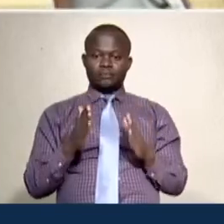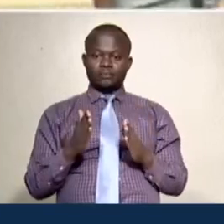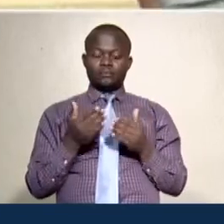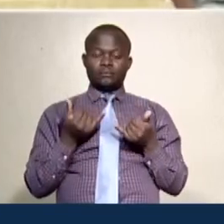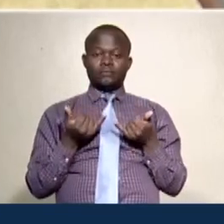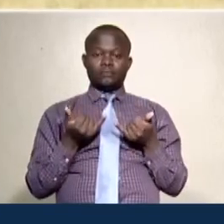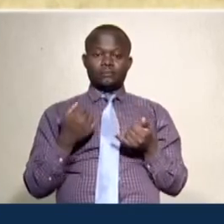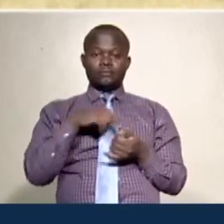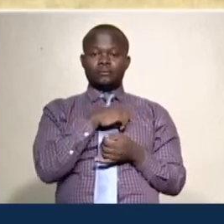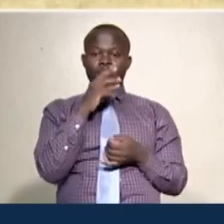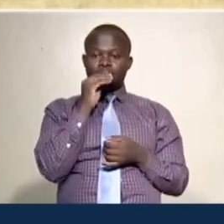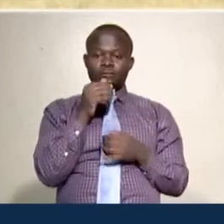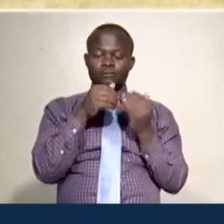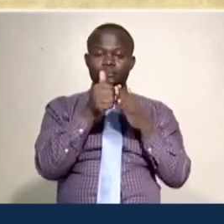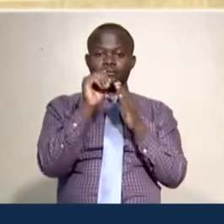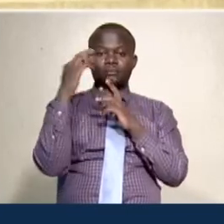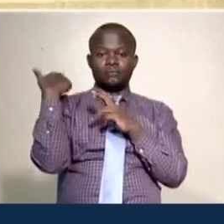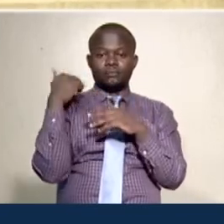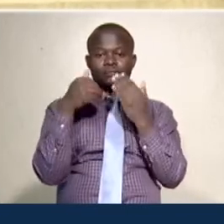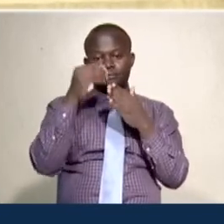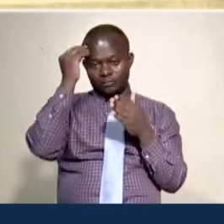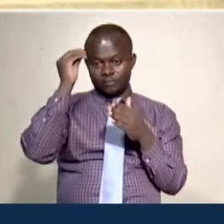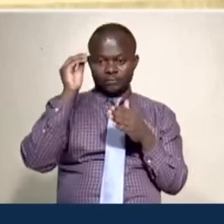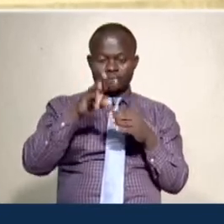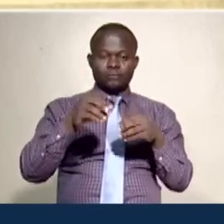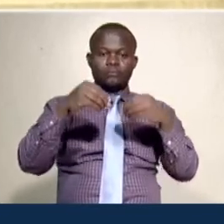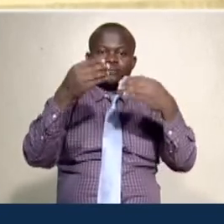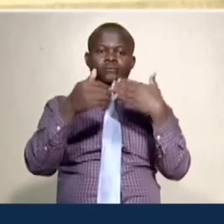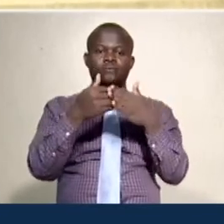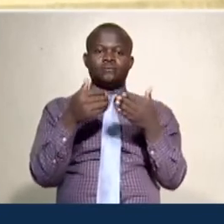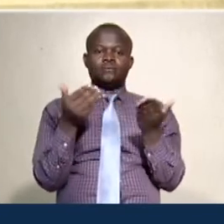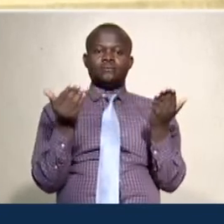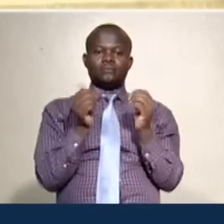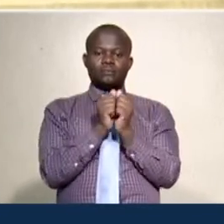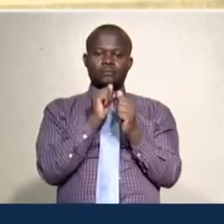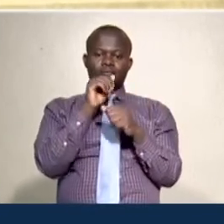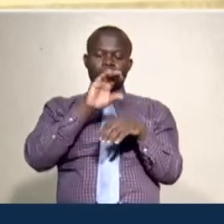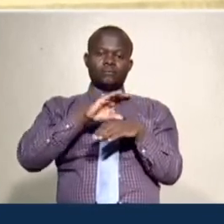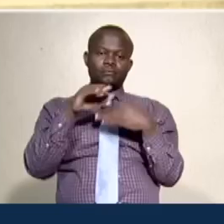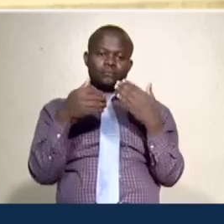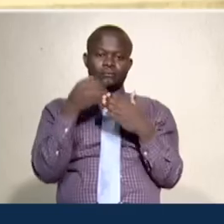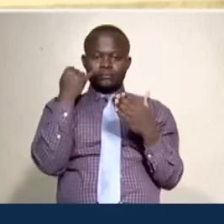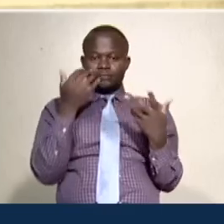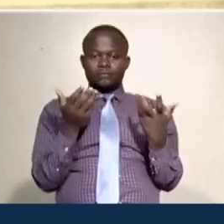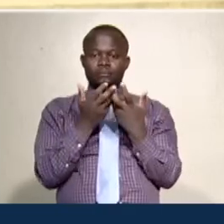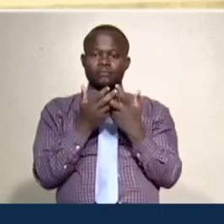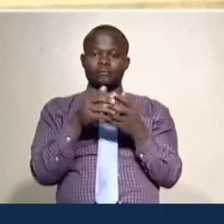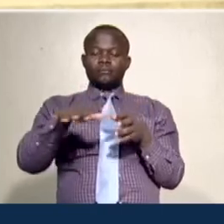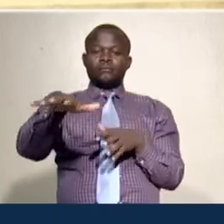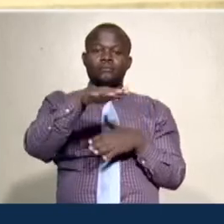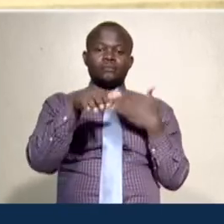rero nuvuga ngo izo nshingano nubwo butumwa nibwo dutanga duha n'abanyamatorero iyo duhuye mu itorero